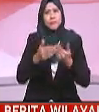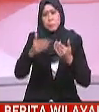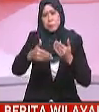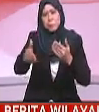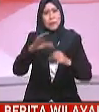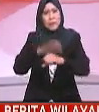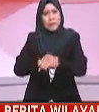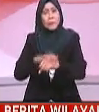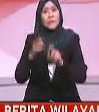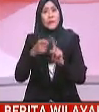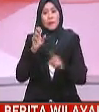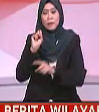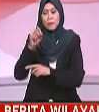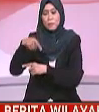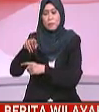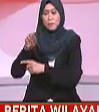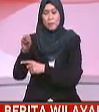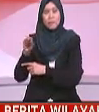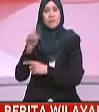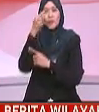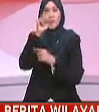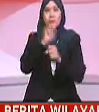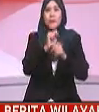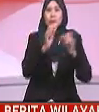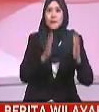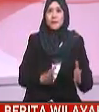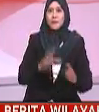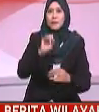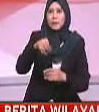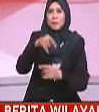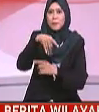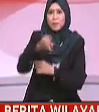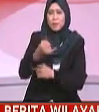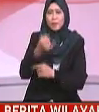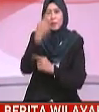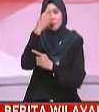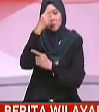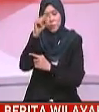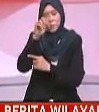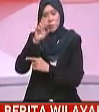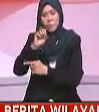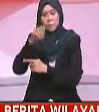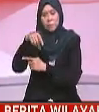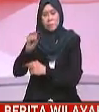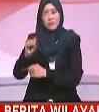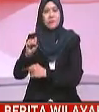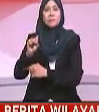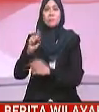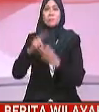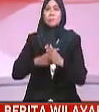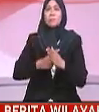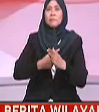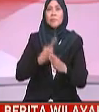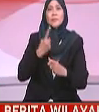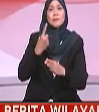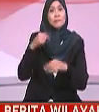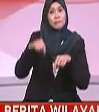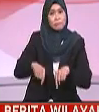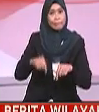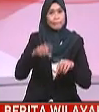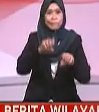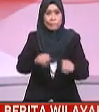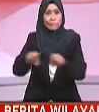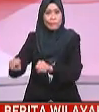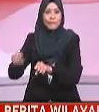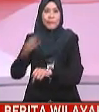oleh SPRM terhadap kaki tangan JPJ sempena opsukat di beberapa negeri pada pertengahan bulan ini. Sebelum